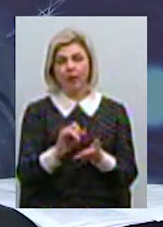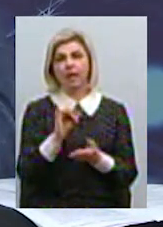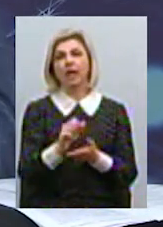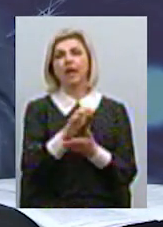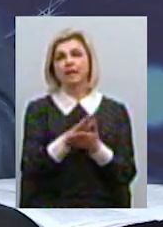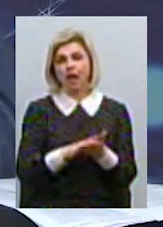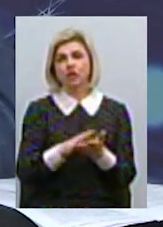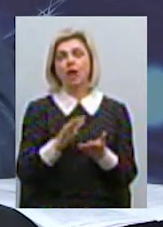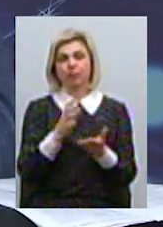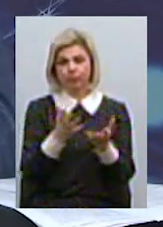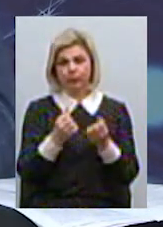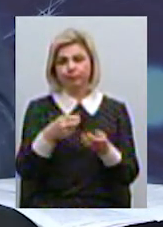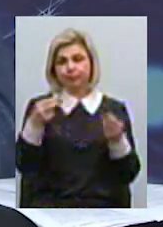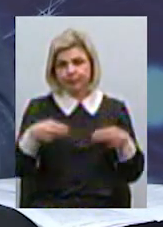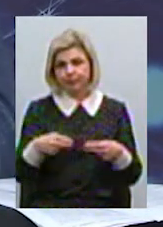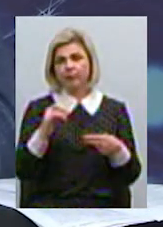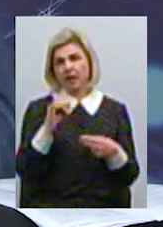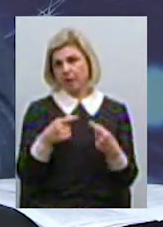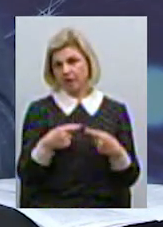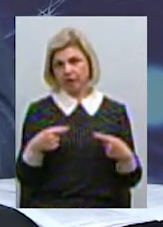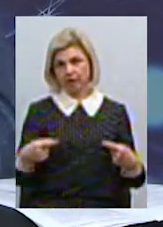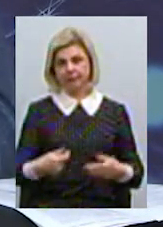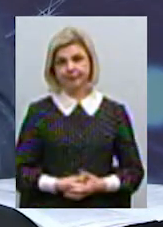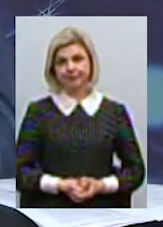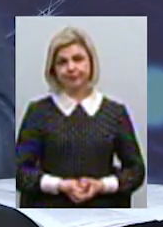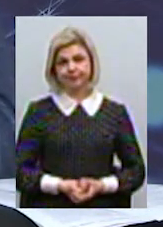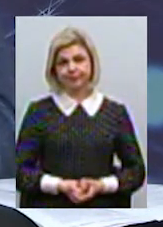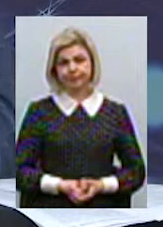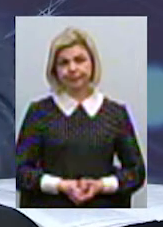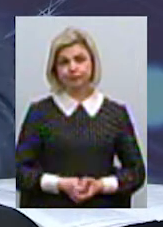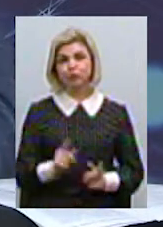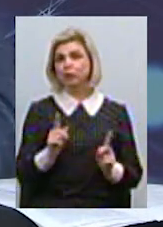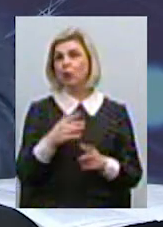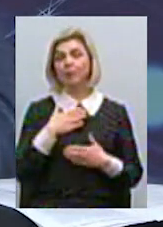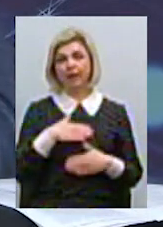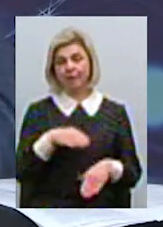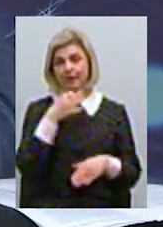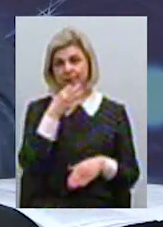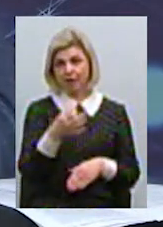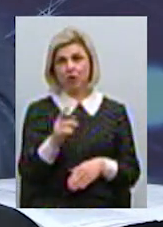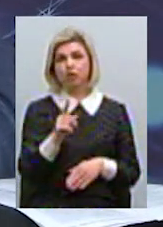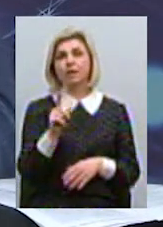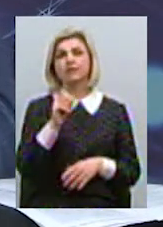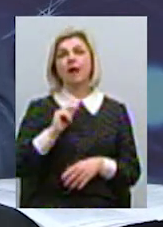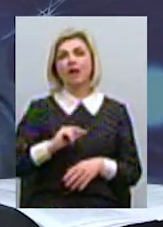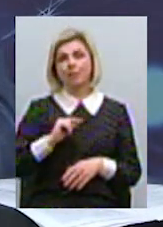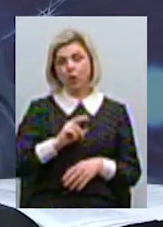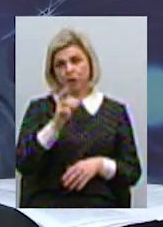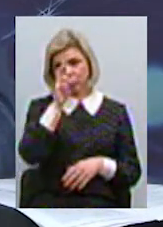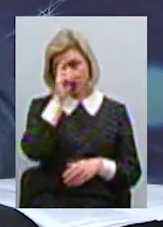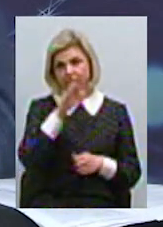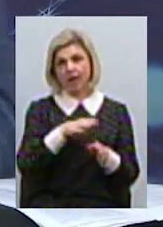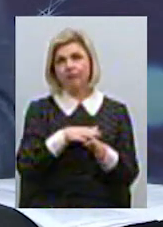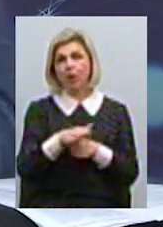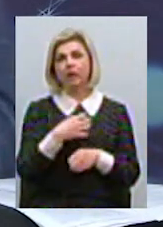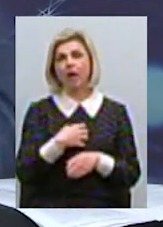реєстрацію шлюбу і таке далі, і так інше. Що ще приємно сказати? Приємно сказати за роботу Державної виконавчої служби,